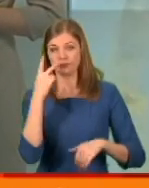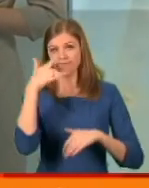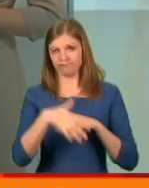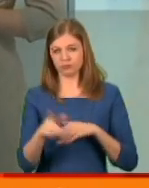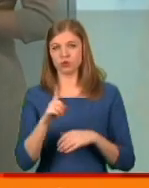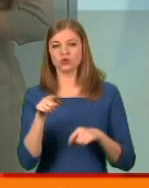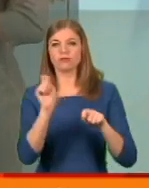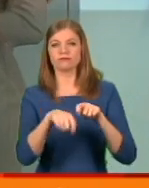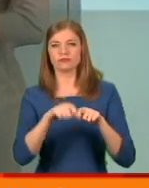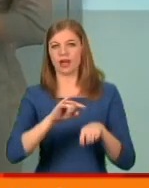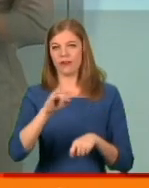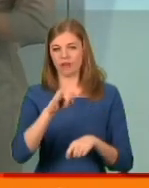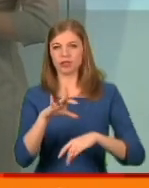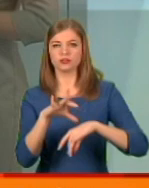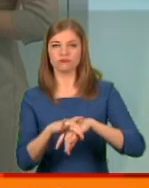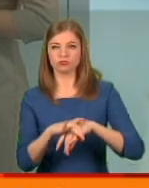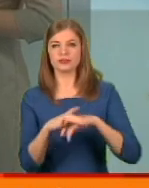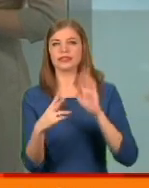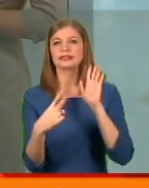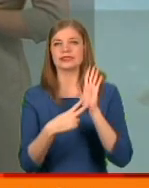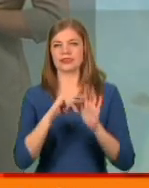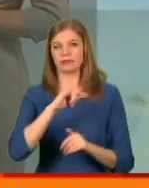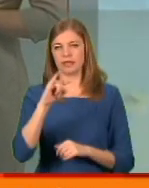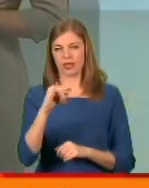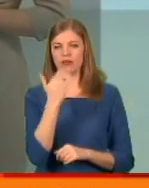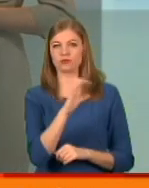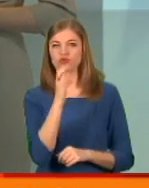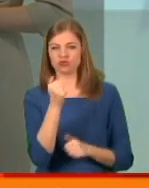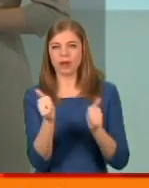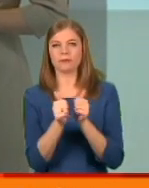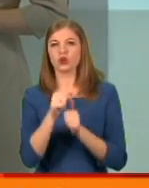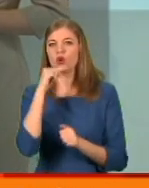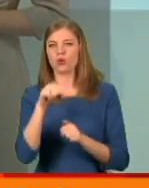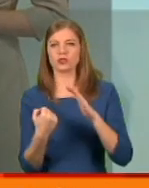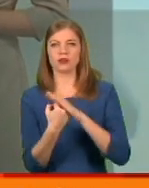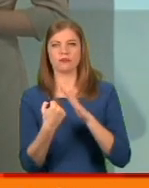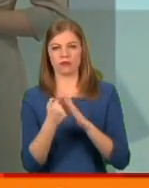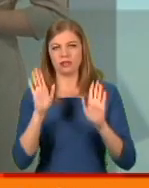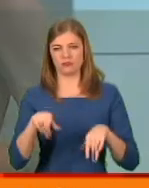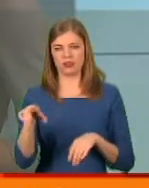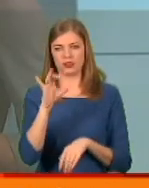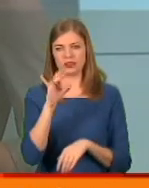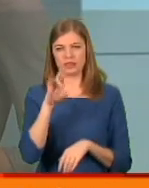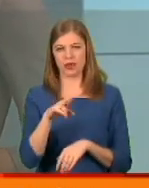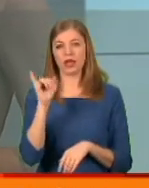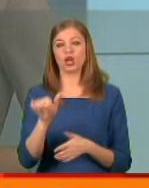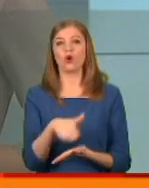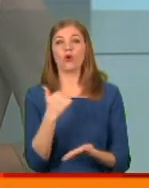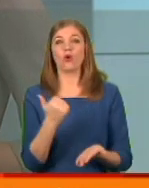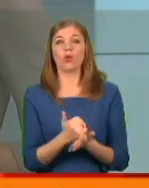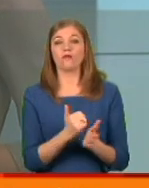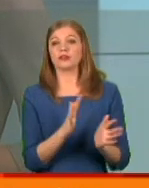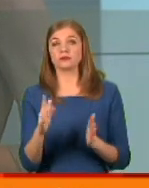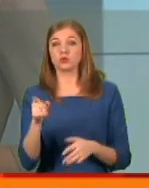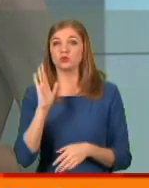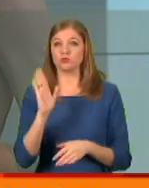сервіс моніторингу авіації зафіксував 7 літаків ВМС США біля російської бази Хмеймім у Сирії. І головна інтрига, чи